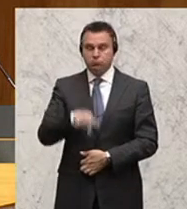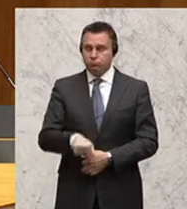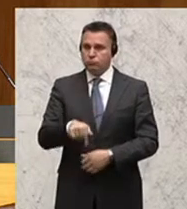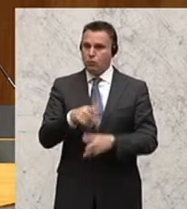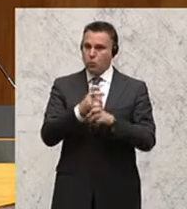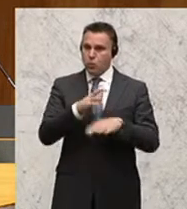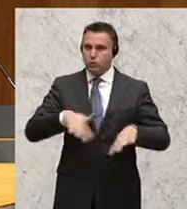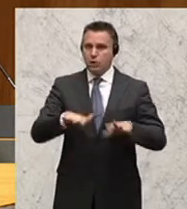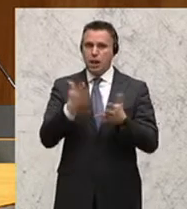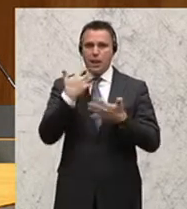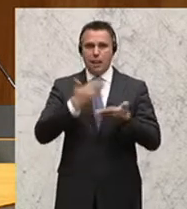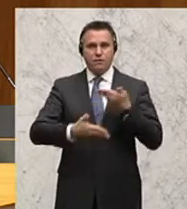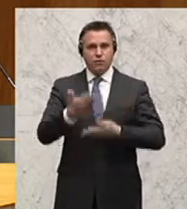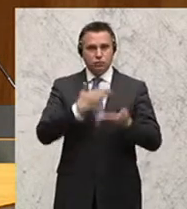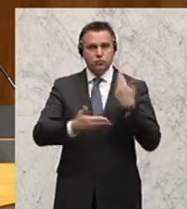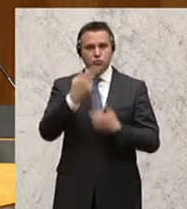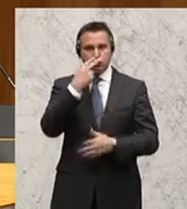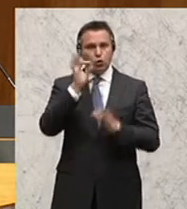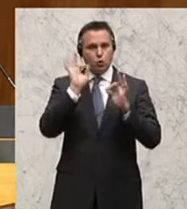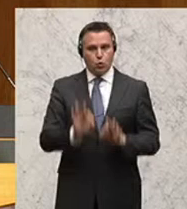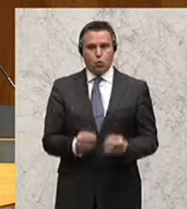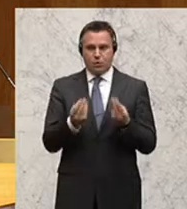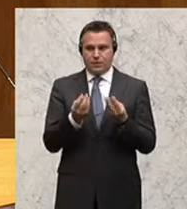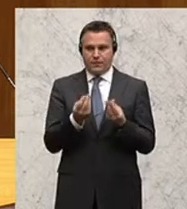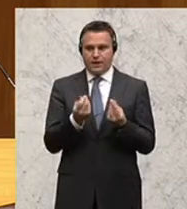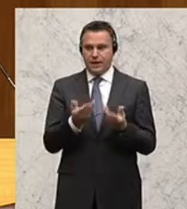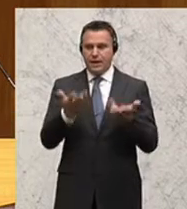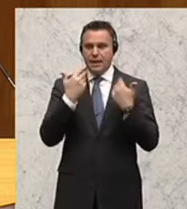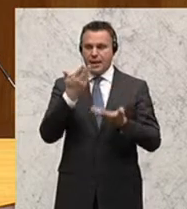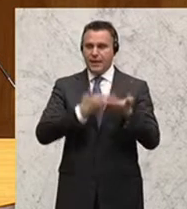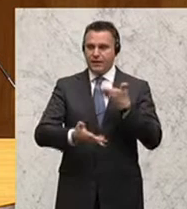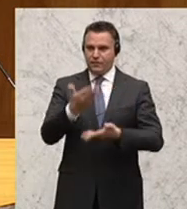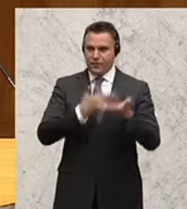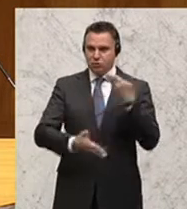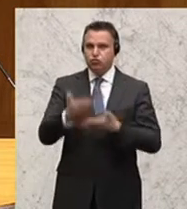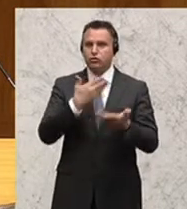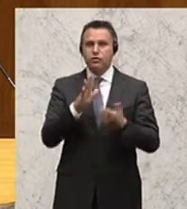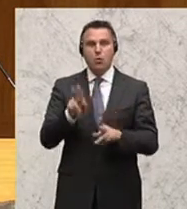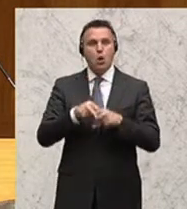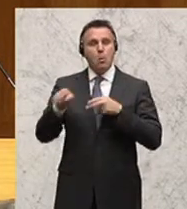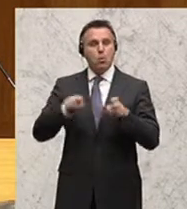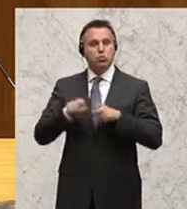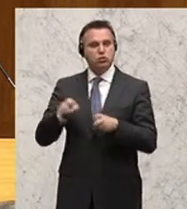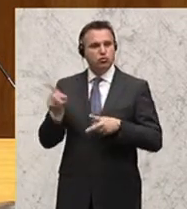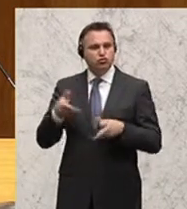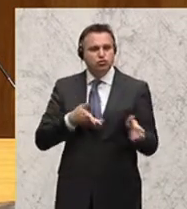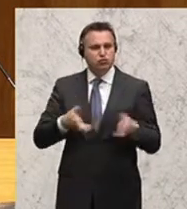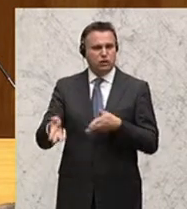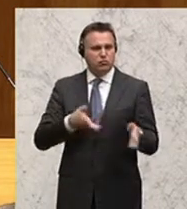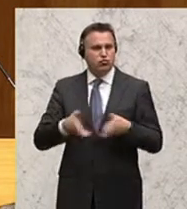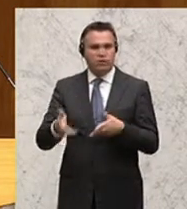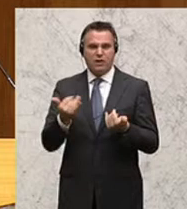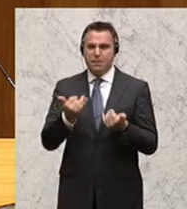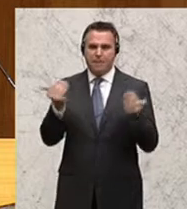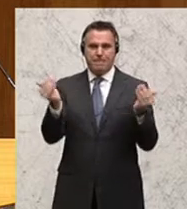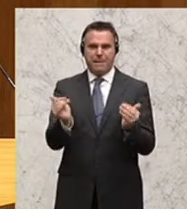Garant für Qualität. Dennoch ist der Faktor Landwirtschaft durch das politische Versagen der Bundesregierung seit Jahren